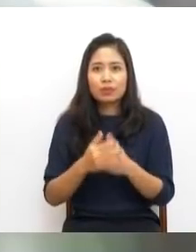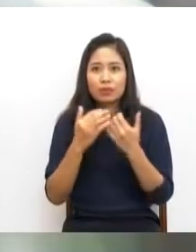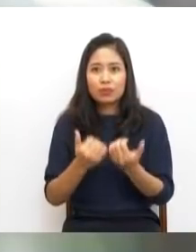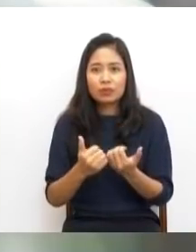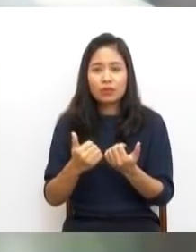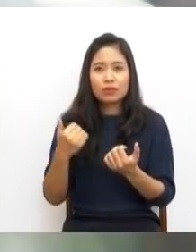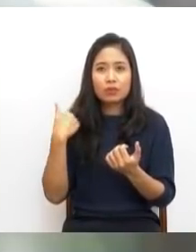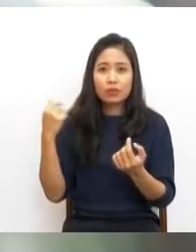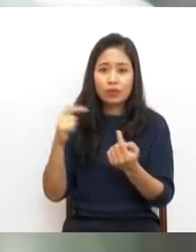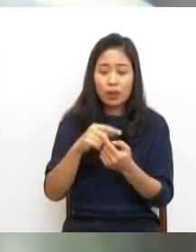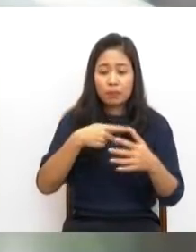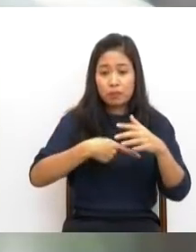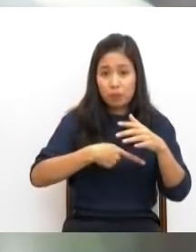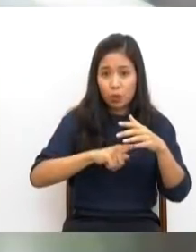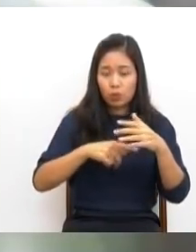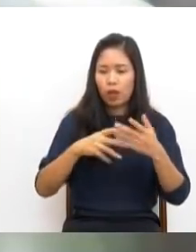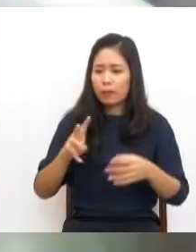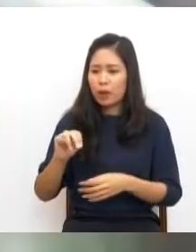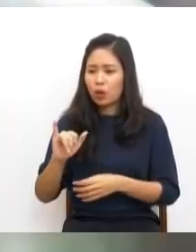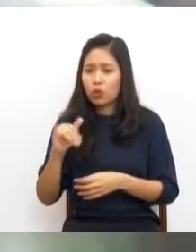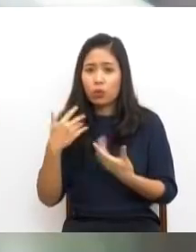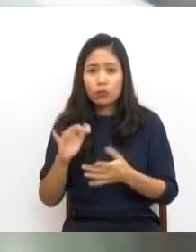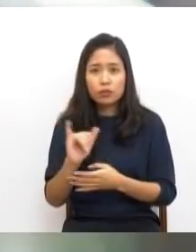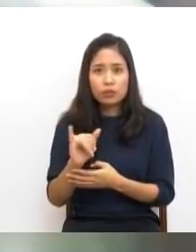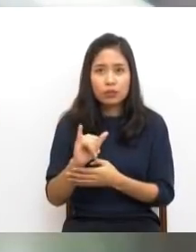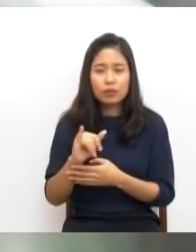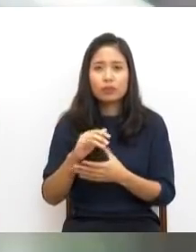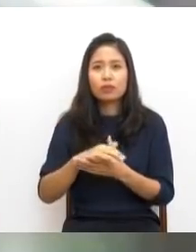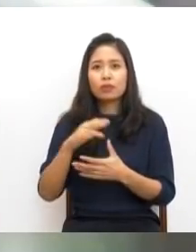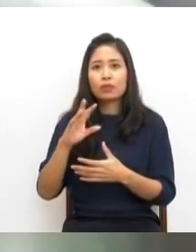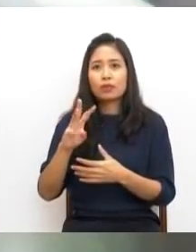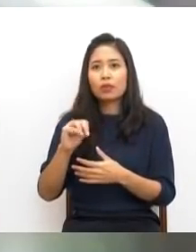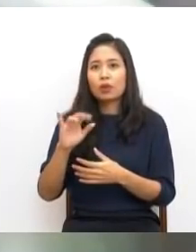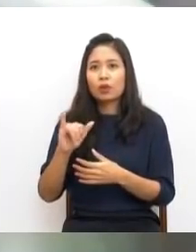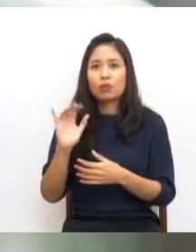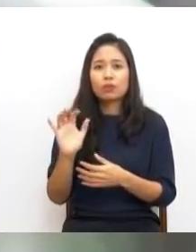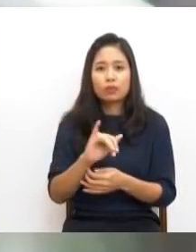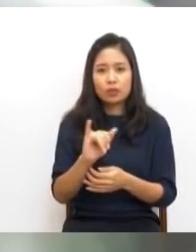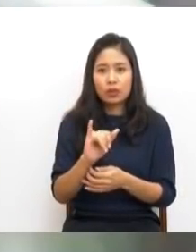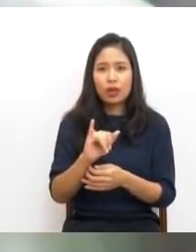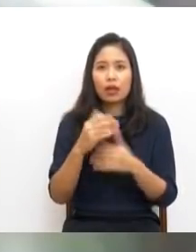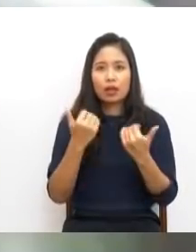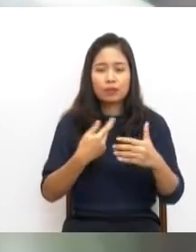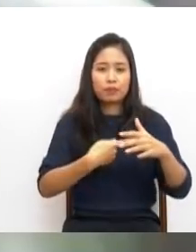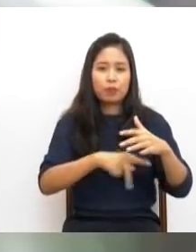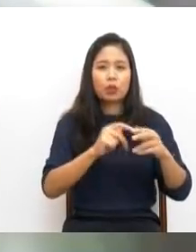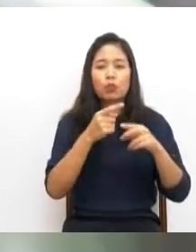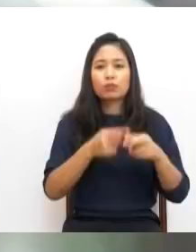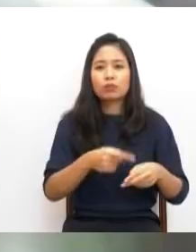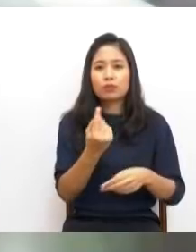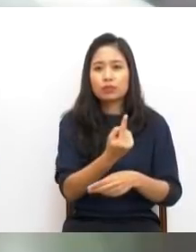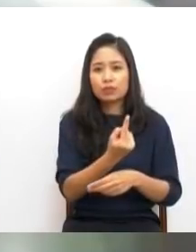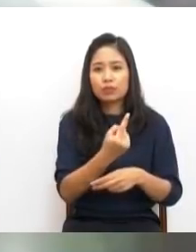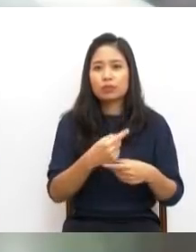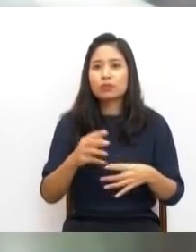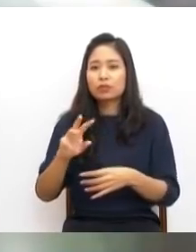ก่อนแต่มัธยมเรายังไม่ได้เริ่มโปรเจกต์ใช่ไหม ใช่ค่ะ ถ้าสมมติว่าผลตอบรับของระดับประถมศึกษาอยู่ในระดับที่โอเคเราก็จะมี